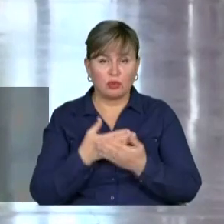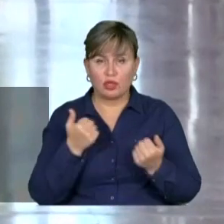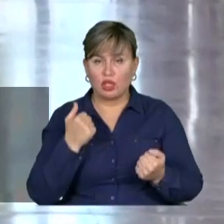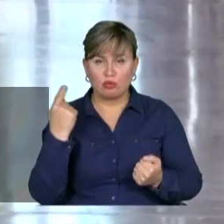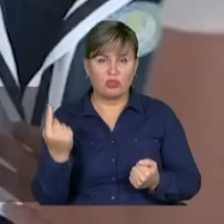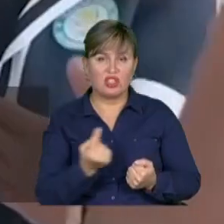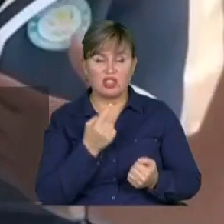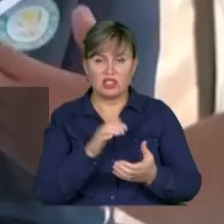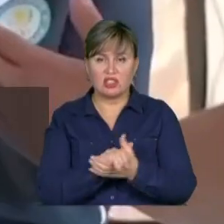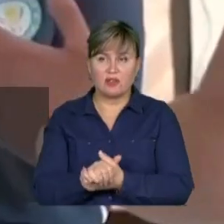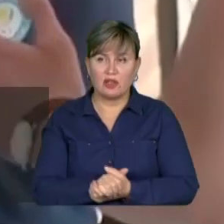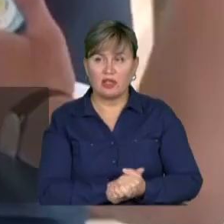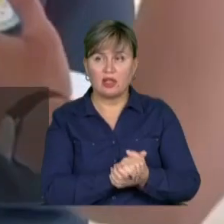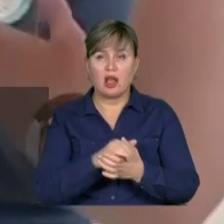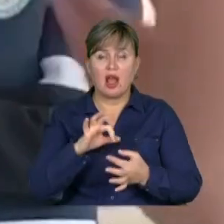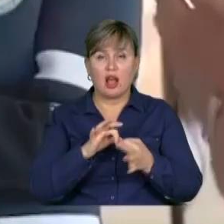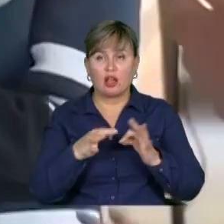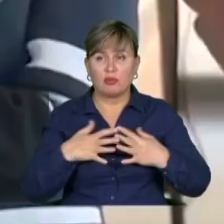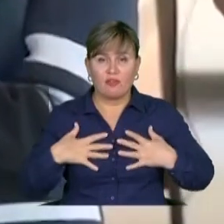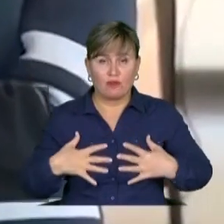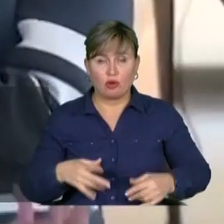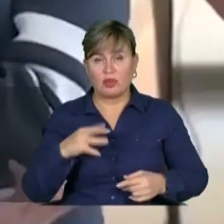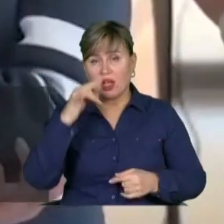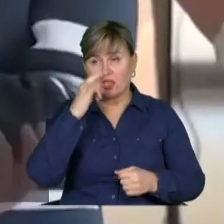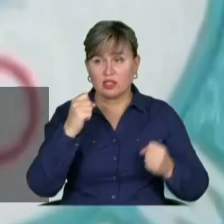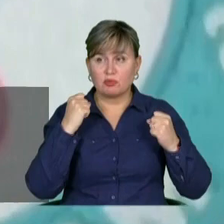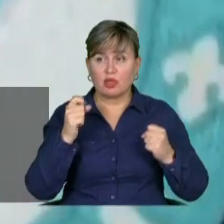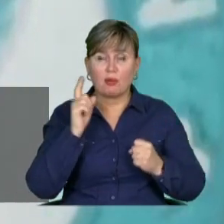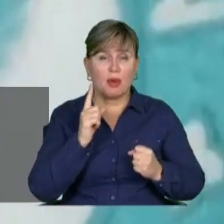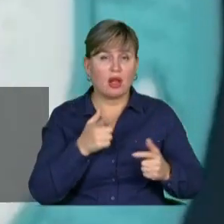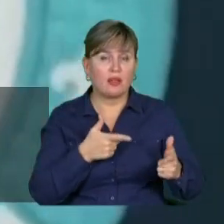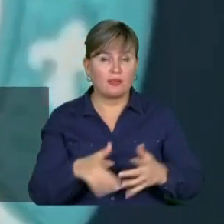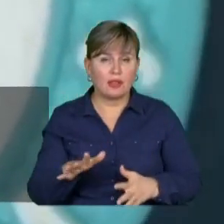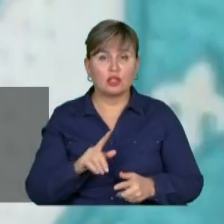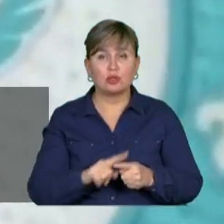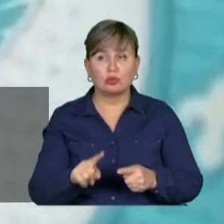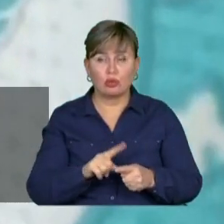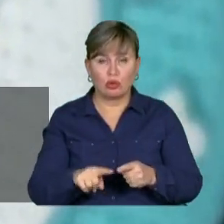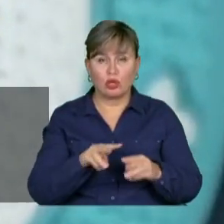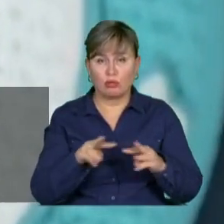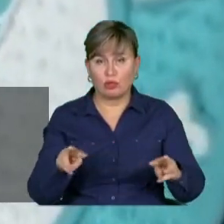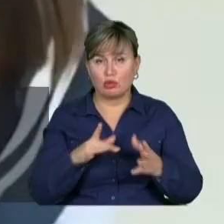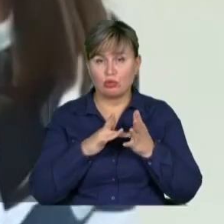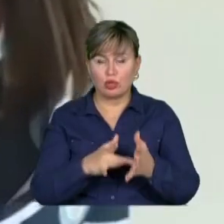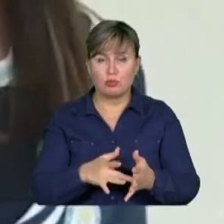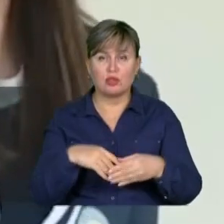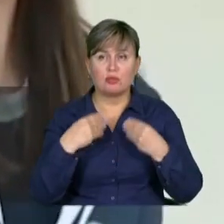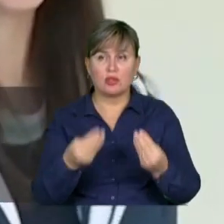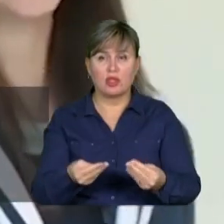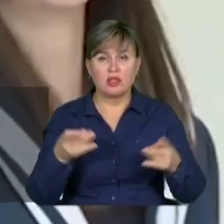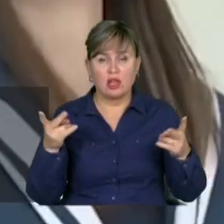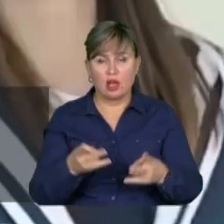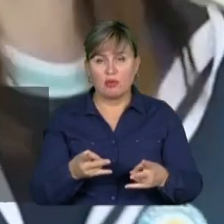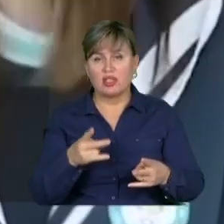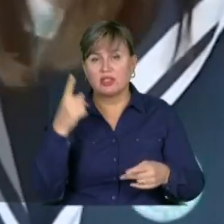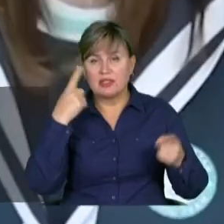единства. Между тем, олимпийская форма для казахстанских спортсменов пока не готова. Скоро Минтуризма представит необходимые требования по дизайну и